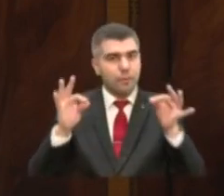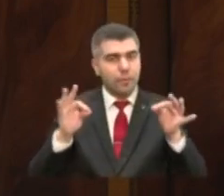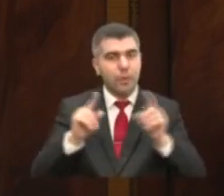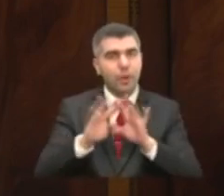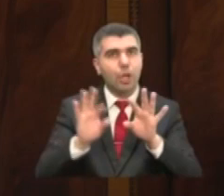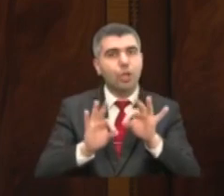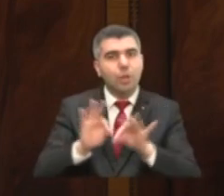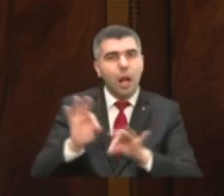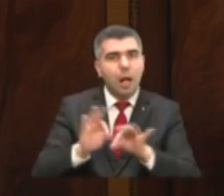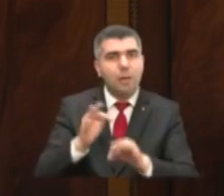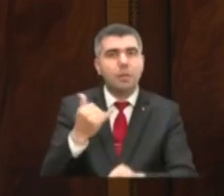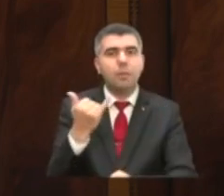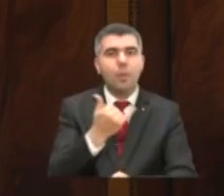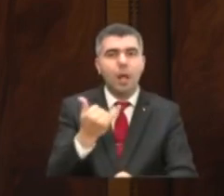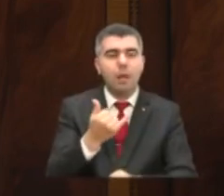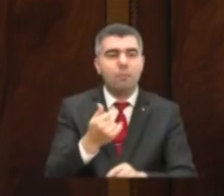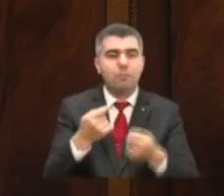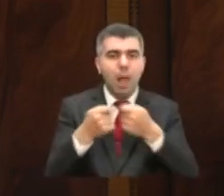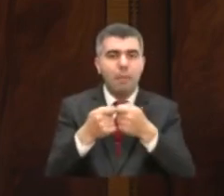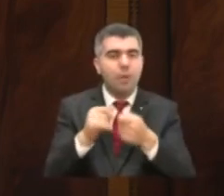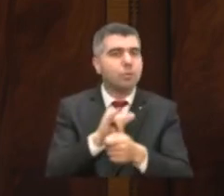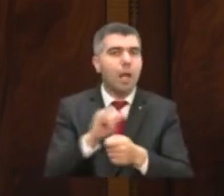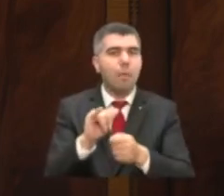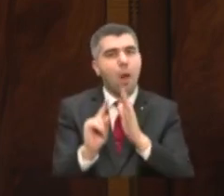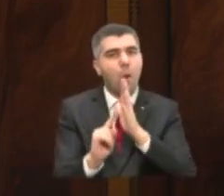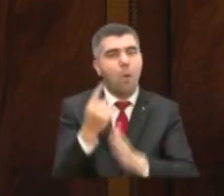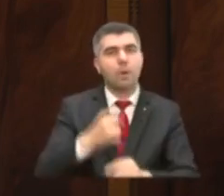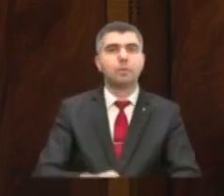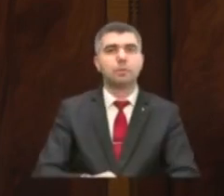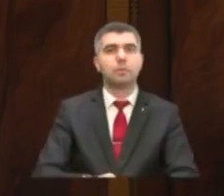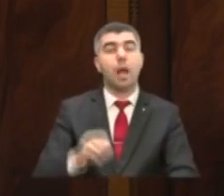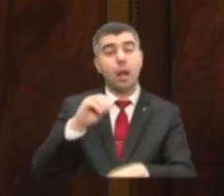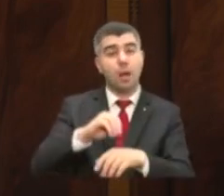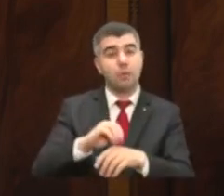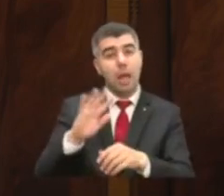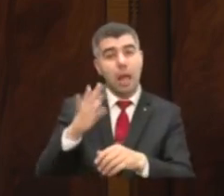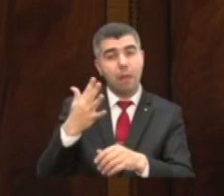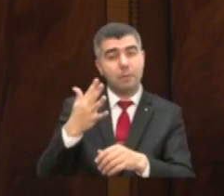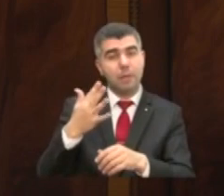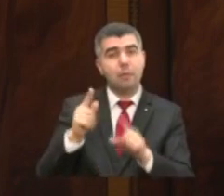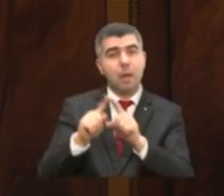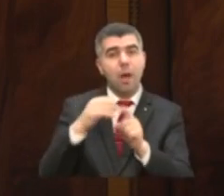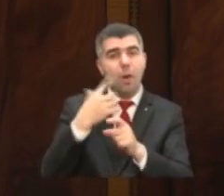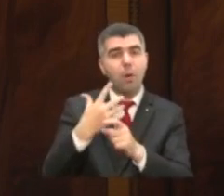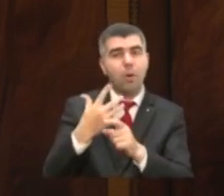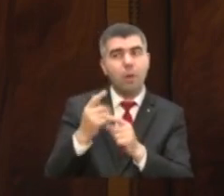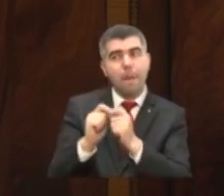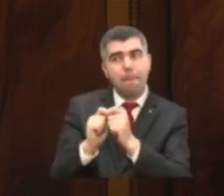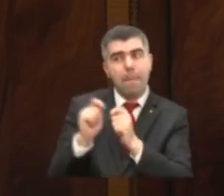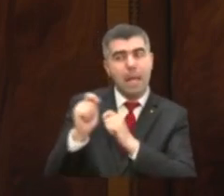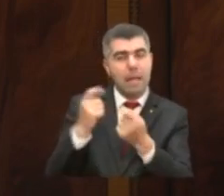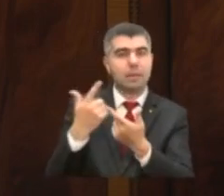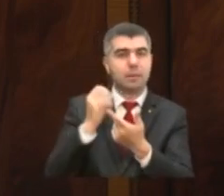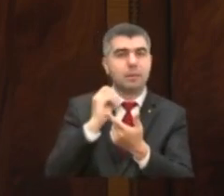جدا وغير مسبوقه في هذا المجال. هناك خامسا تسريع تفعيل برنامج تقليص الفوارق الاجتماعيه والمجاليه بالعالم